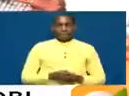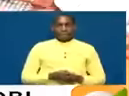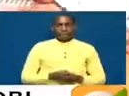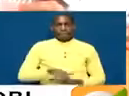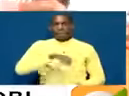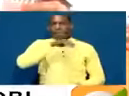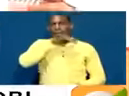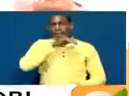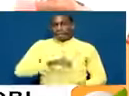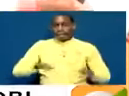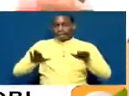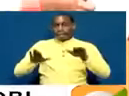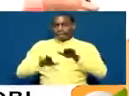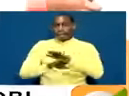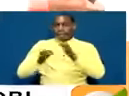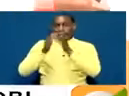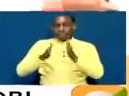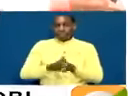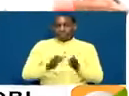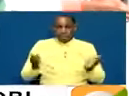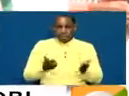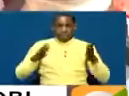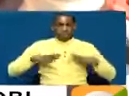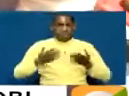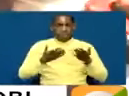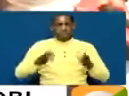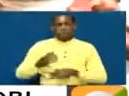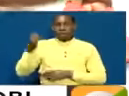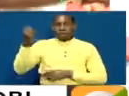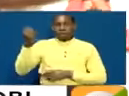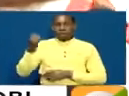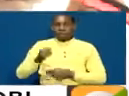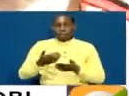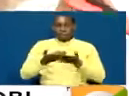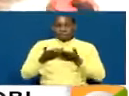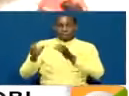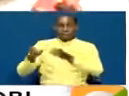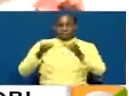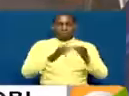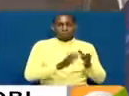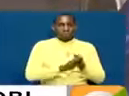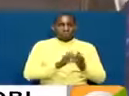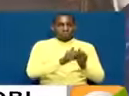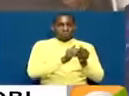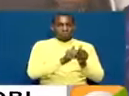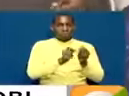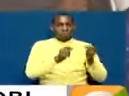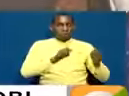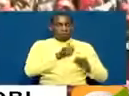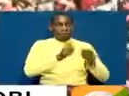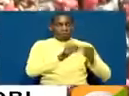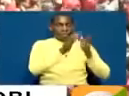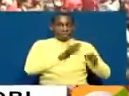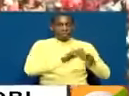Raila Odinga's running mate urged candidates across the political divide to respect other leaders during their